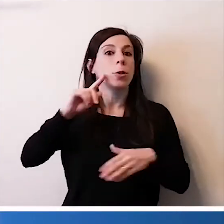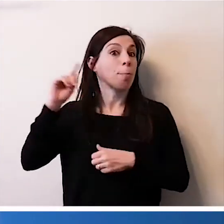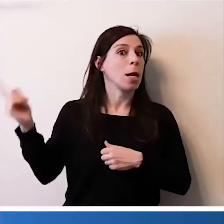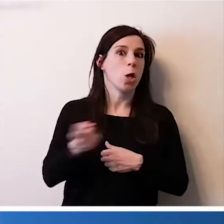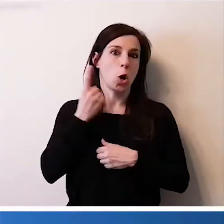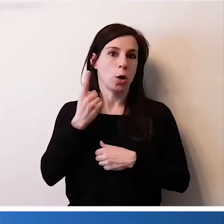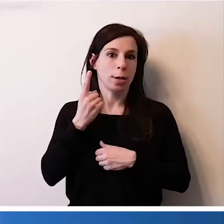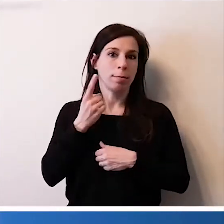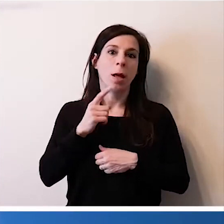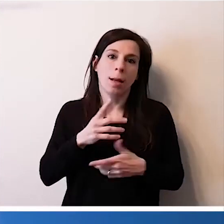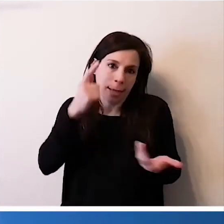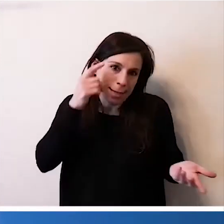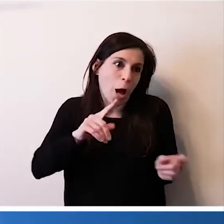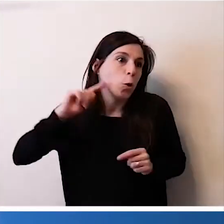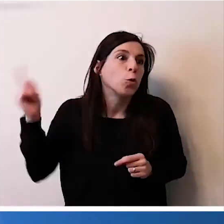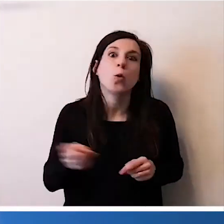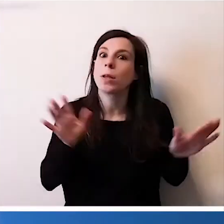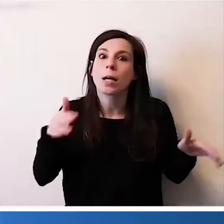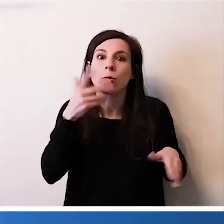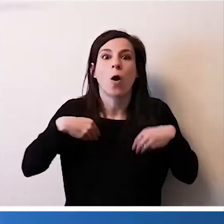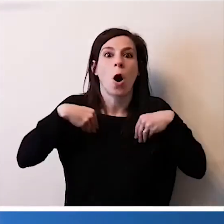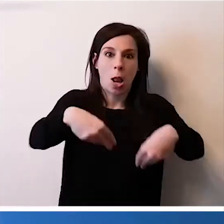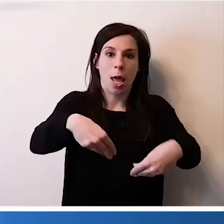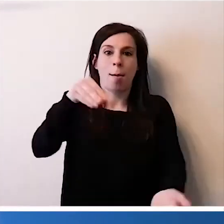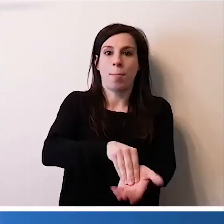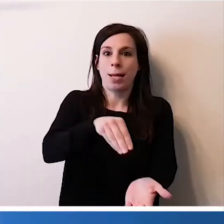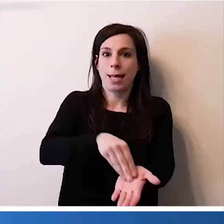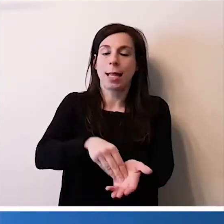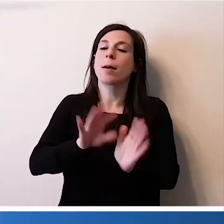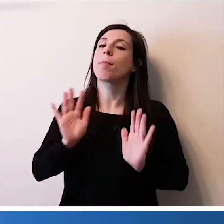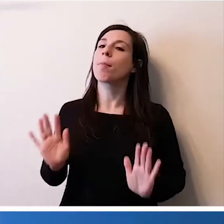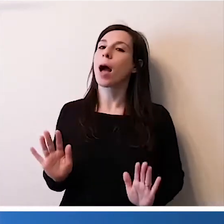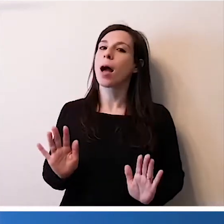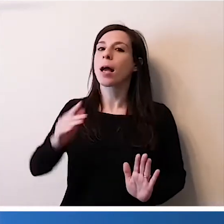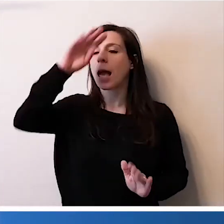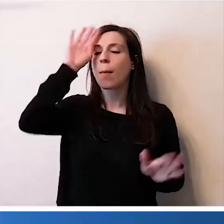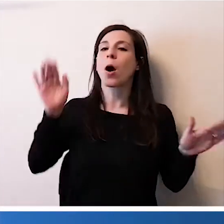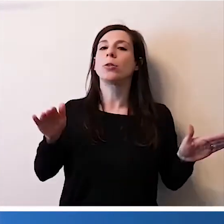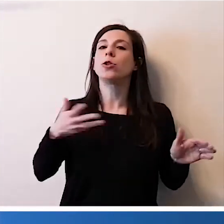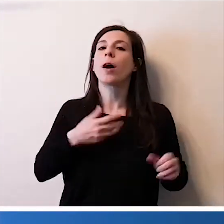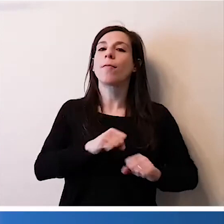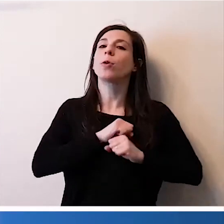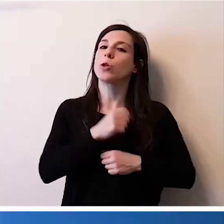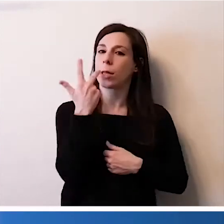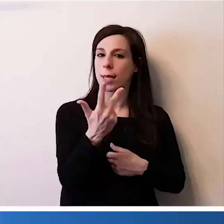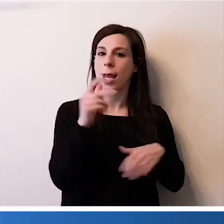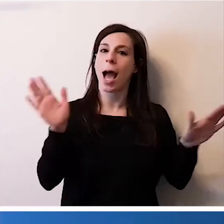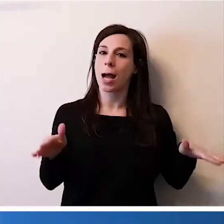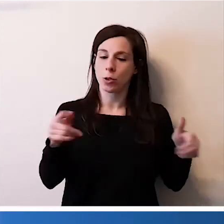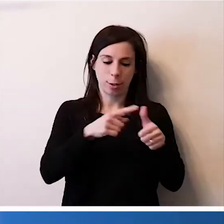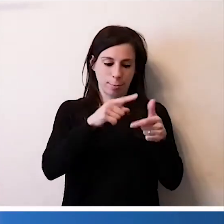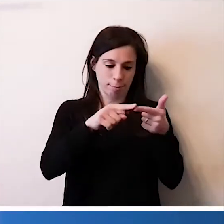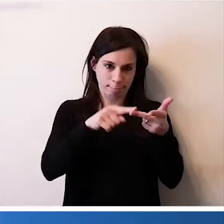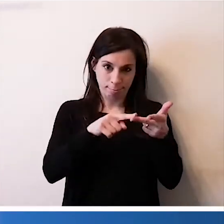Beh, tutti ci volevano andare, eh? C'era sempre la solita ressa di angeli, ma lui si fidava solo di loro tre. E